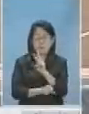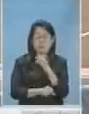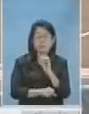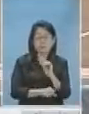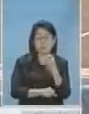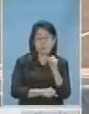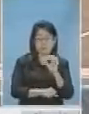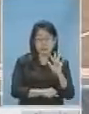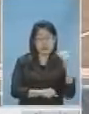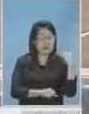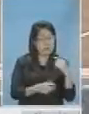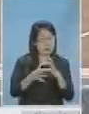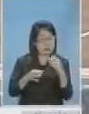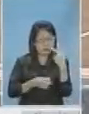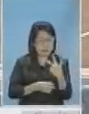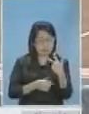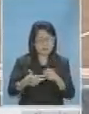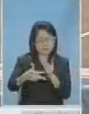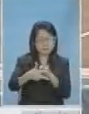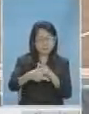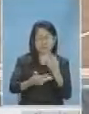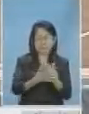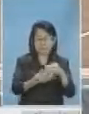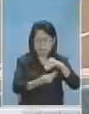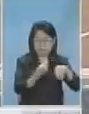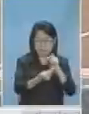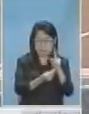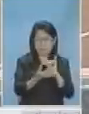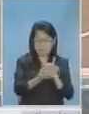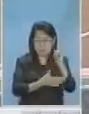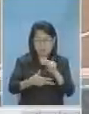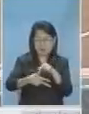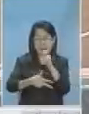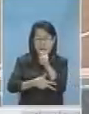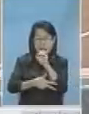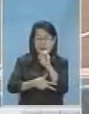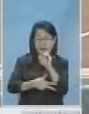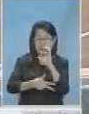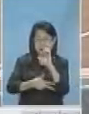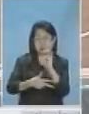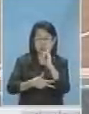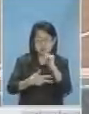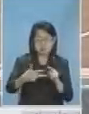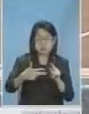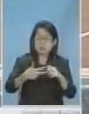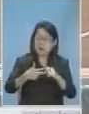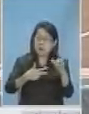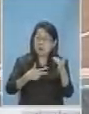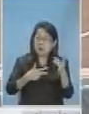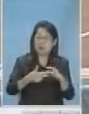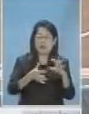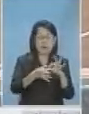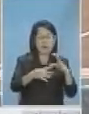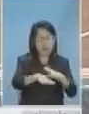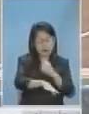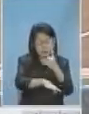องครับเรื่องแรกคือเรื่องเศรษฐกิจ AEC ถูกต้องครับเรื่องที่2ก็คือเรื่องของการเมืองและ